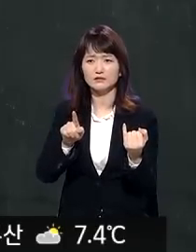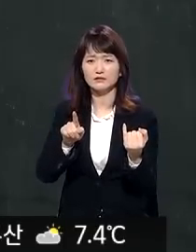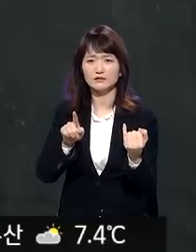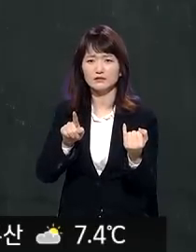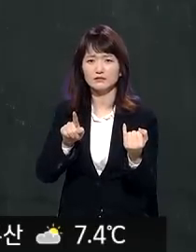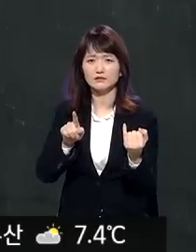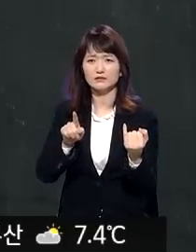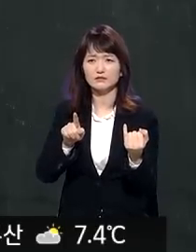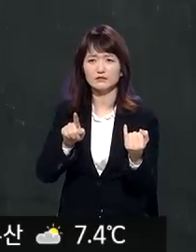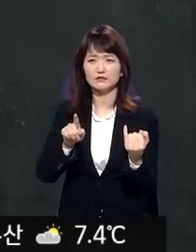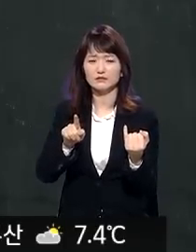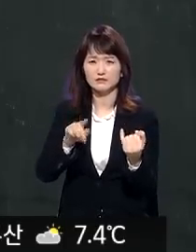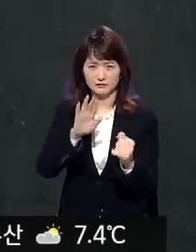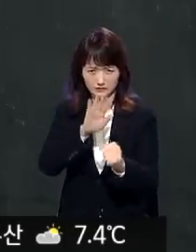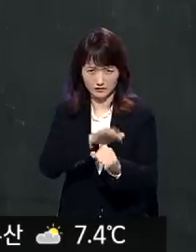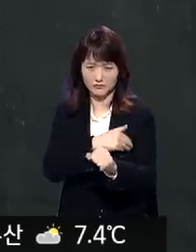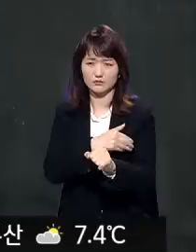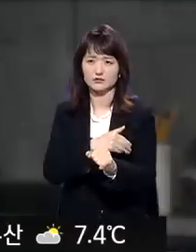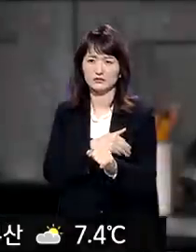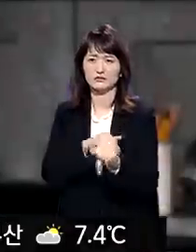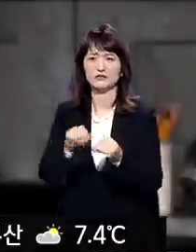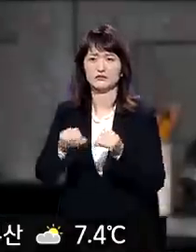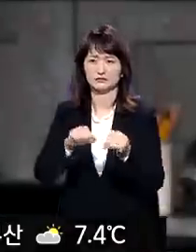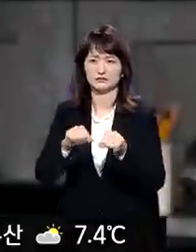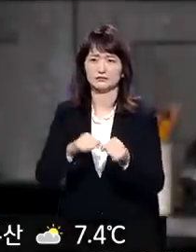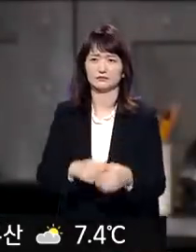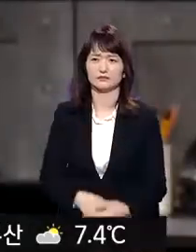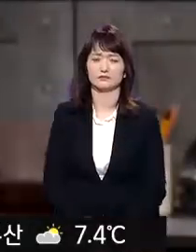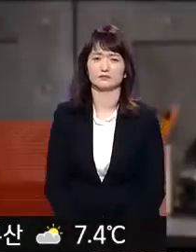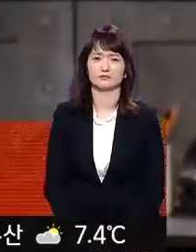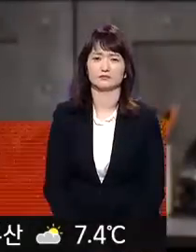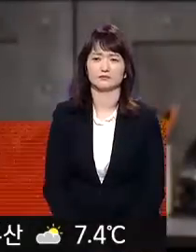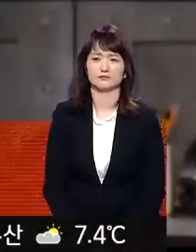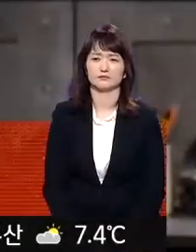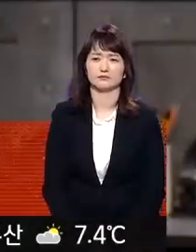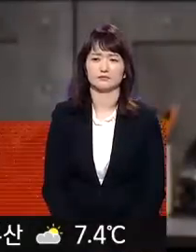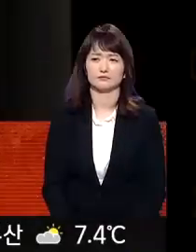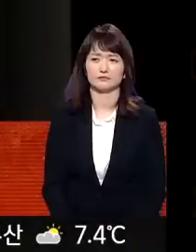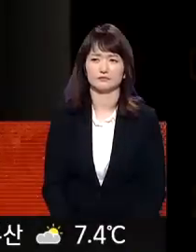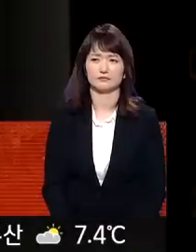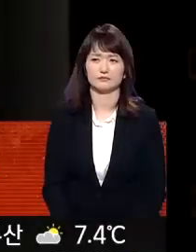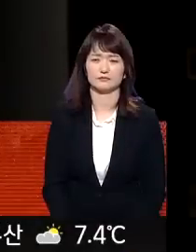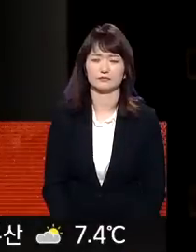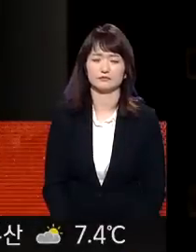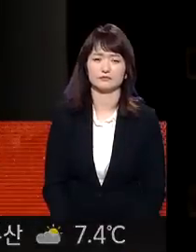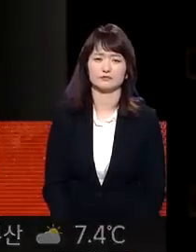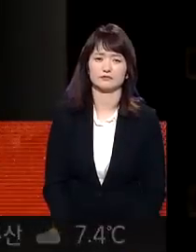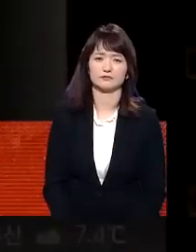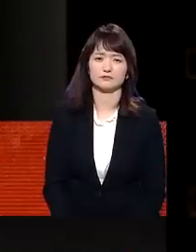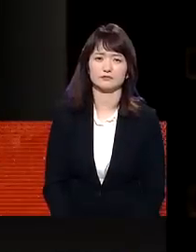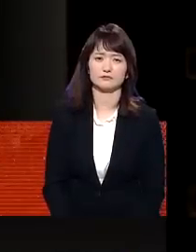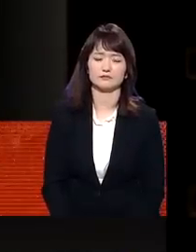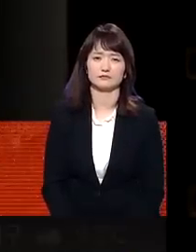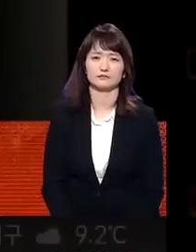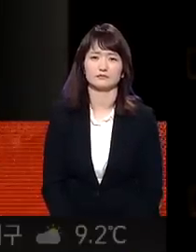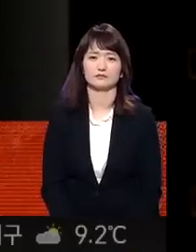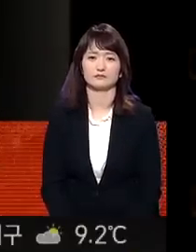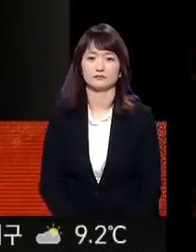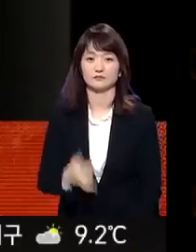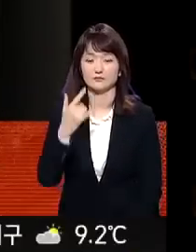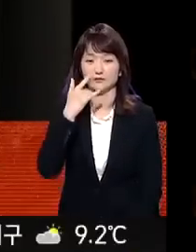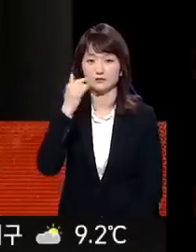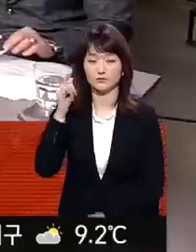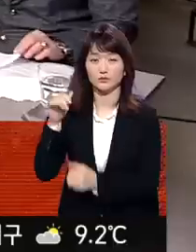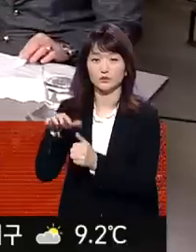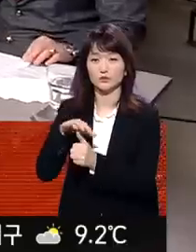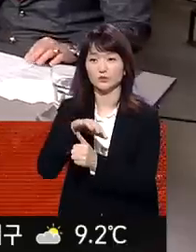요구뿐만 아니라 불건전한 행동을 하기 시작한 겁니다. 예, 승현님, 뭐 계속해서 네. 설명해 주시죠. 사실 뭐 보호자 역할을